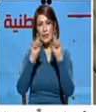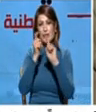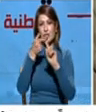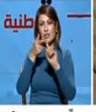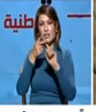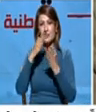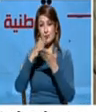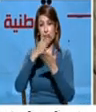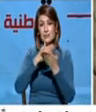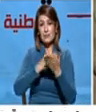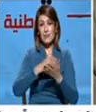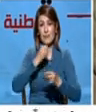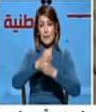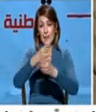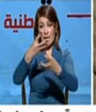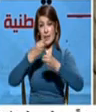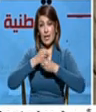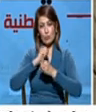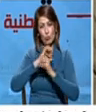الخدمه اليوم